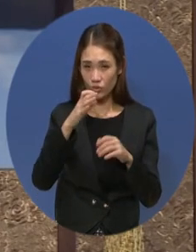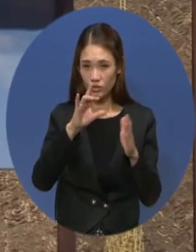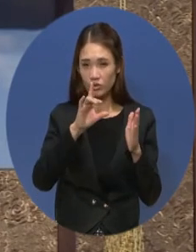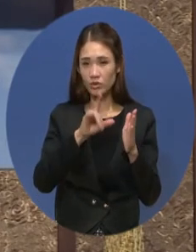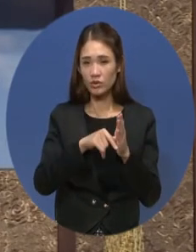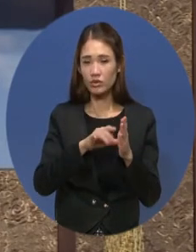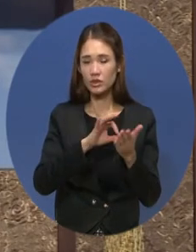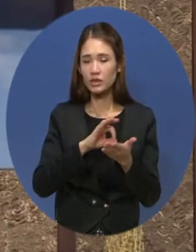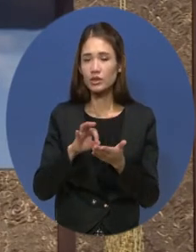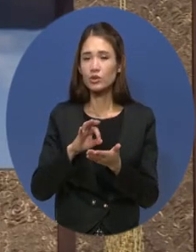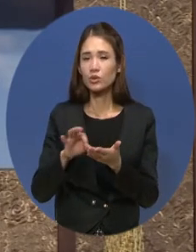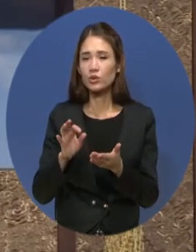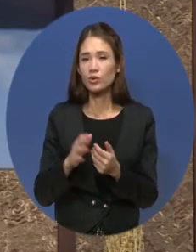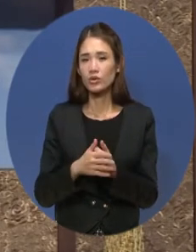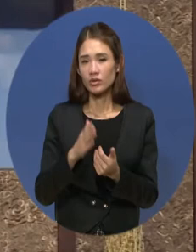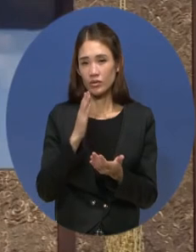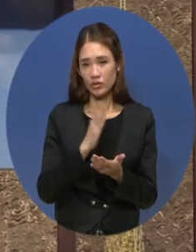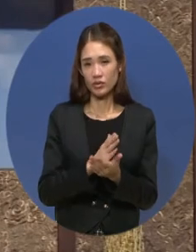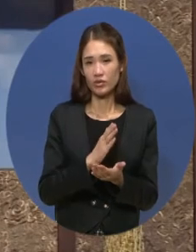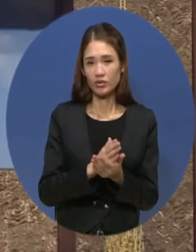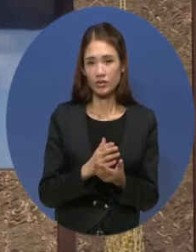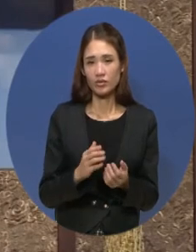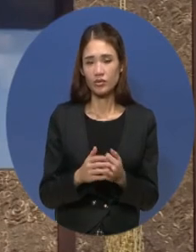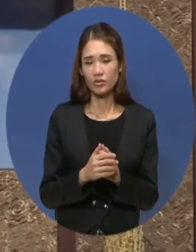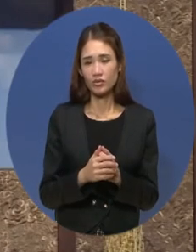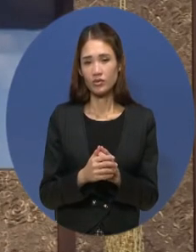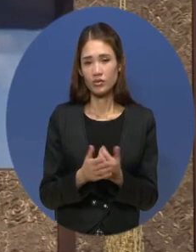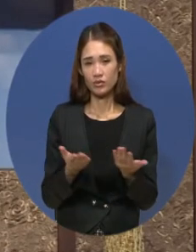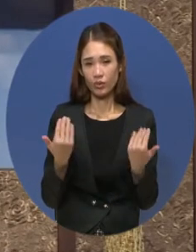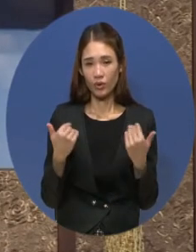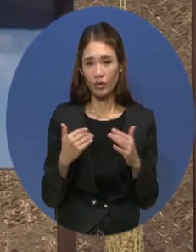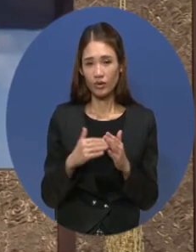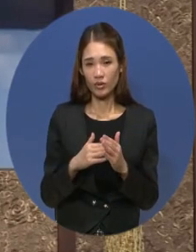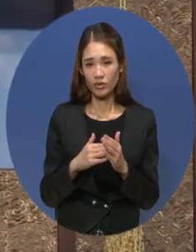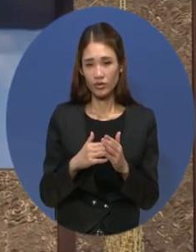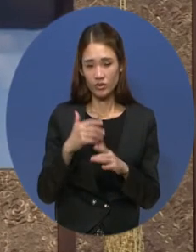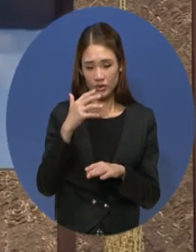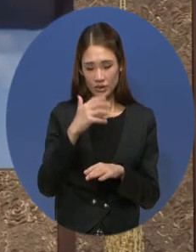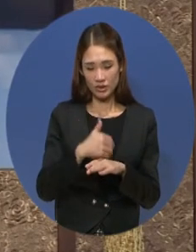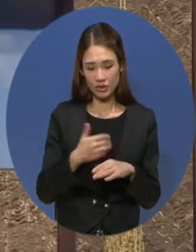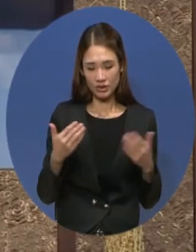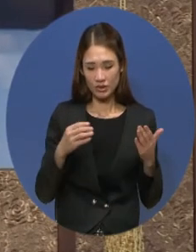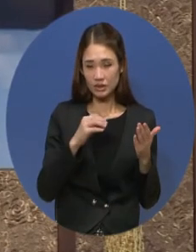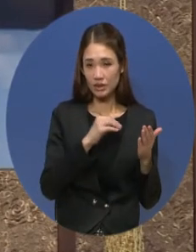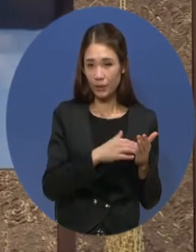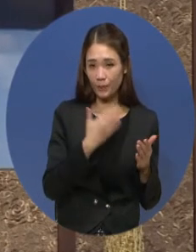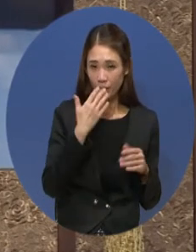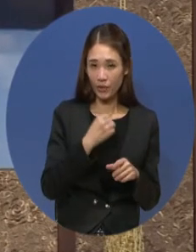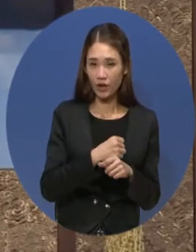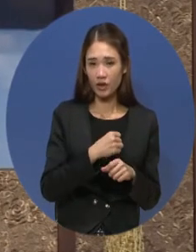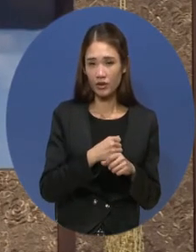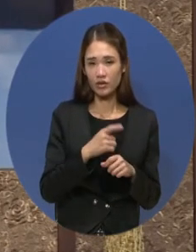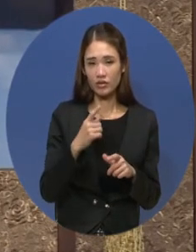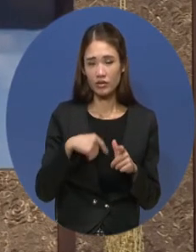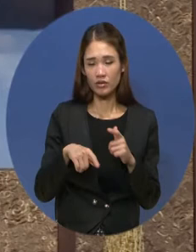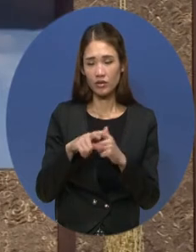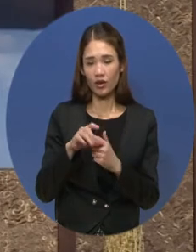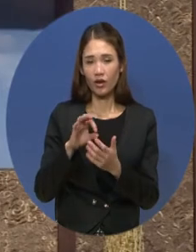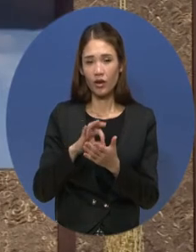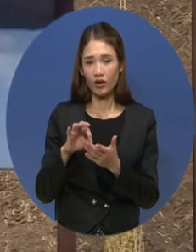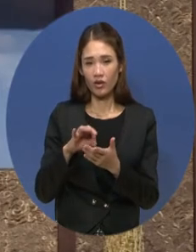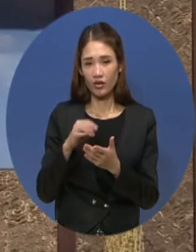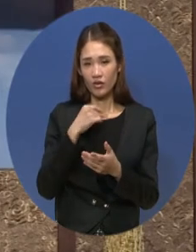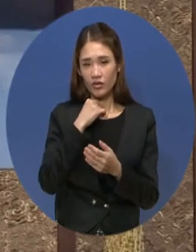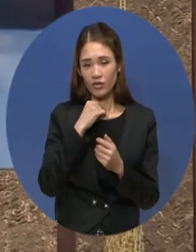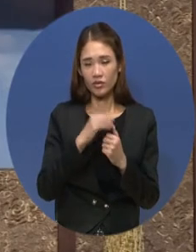시대의 일으키 이용하는 것보다 좀 흘러나가 진정이 되고 나중에 자리가 있다며 어 그게 형 답